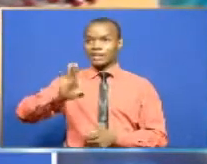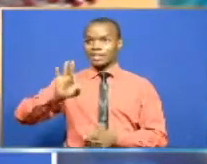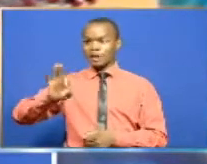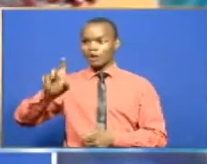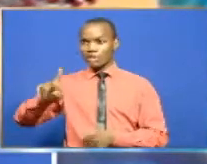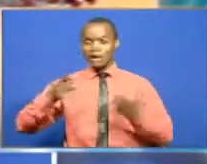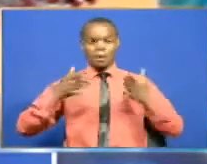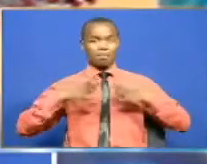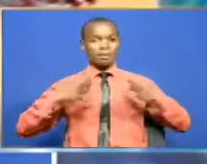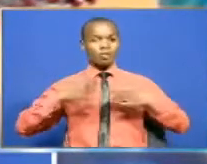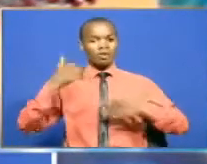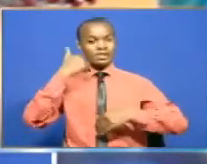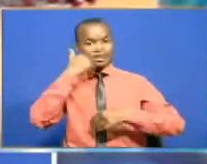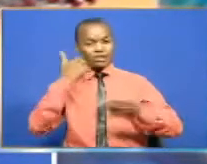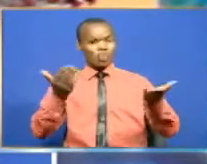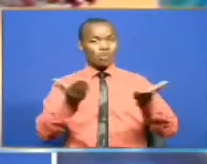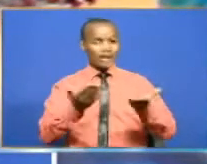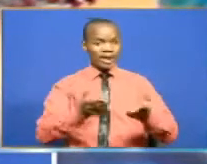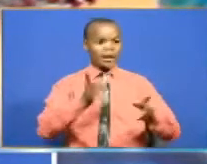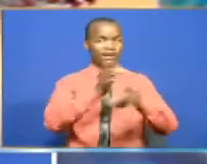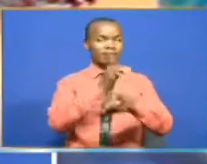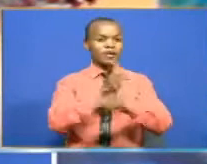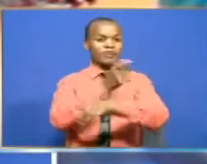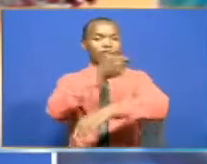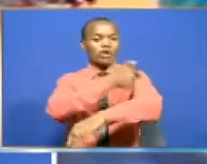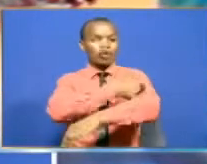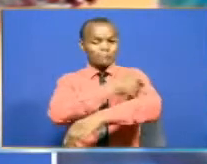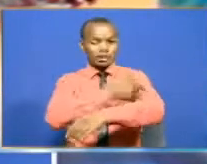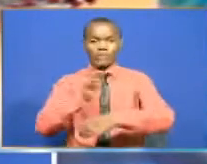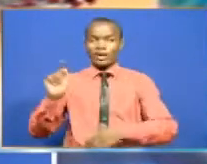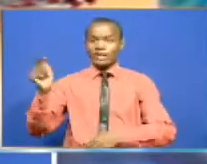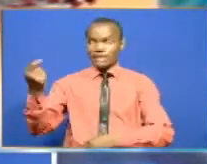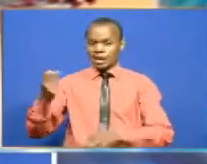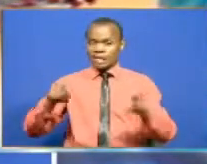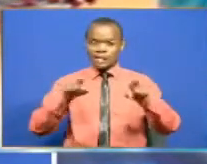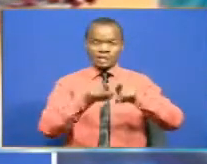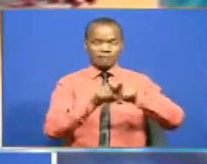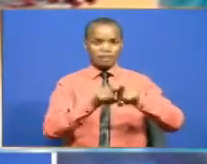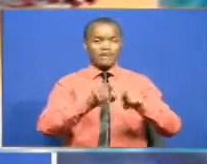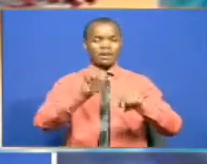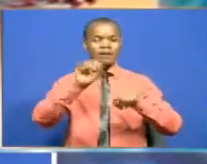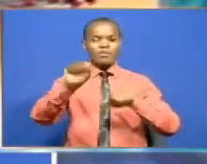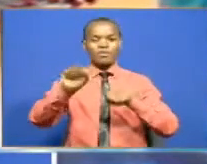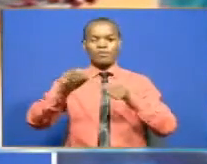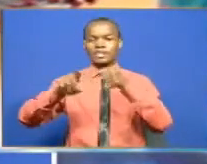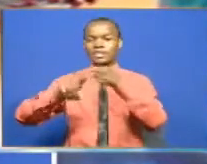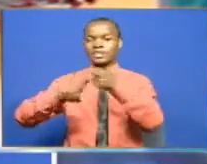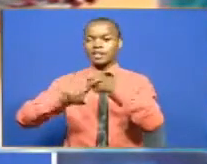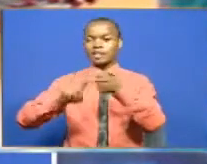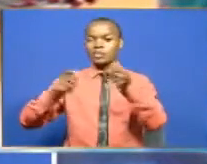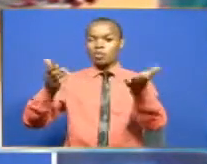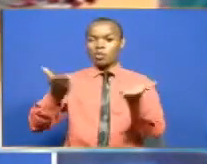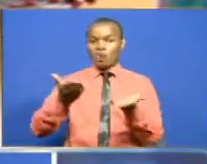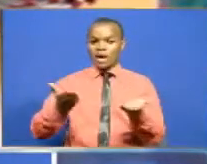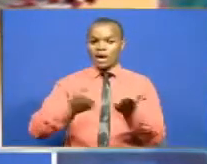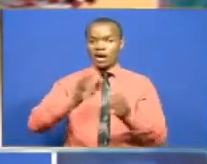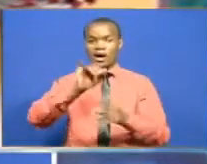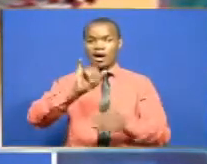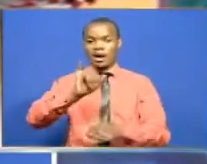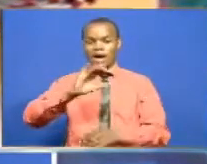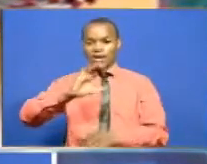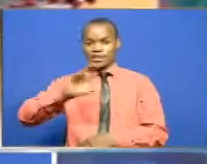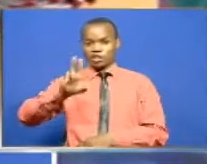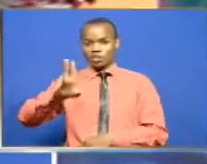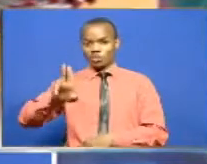1,331 waliolazwa katika vituo mbalimbali vya afya humu nchini, ambapo 59 kati yao wamo kwenye vyumba vya wagonjwa